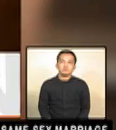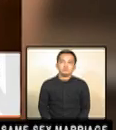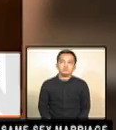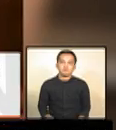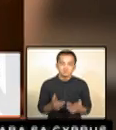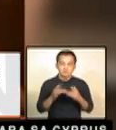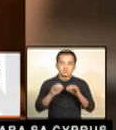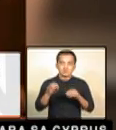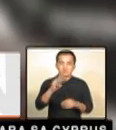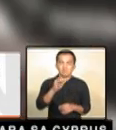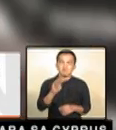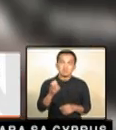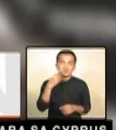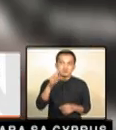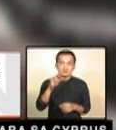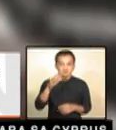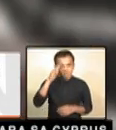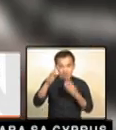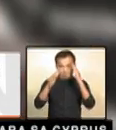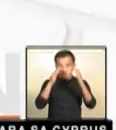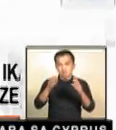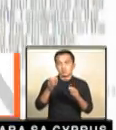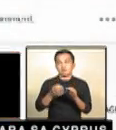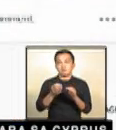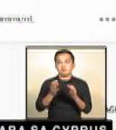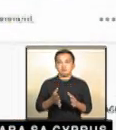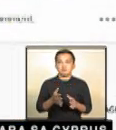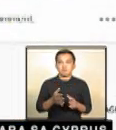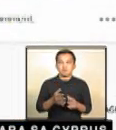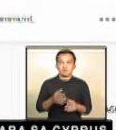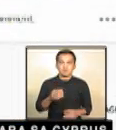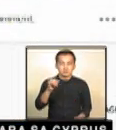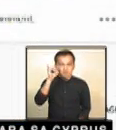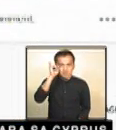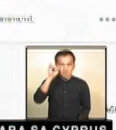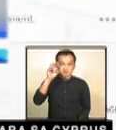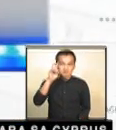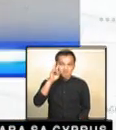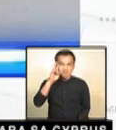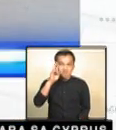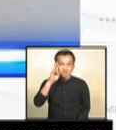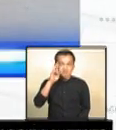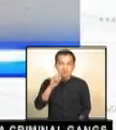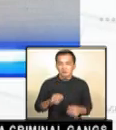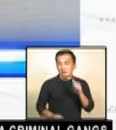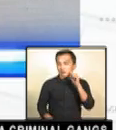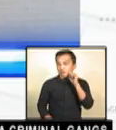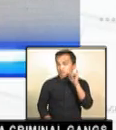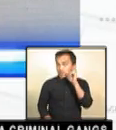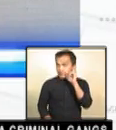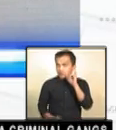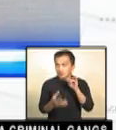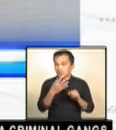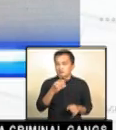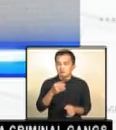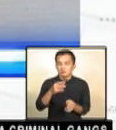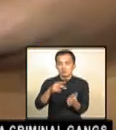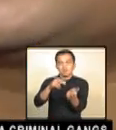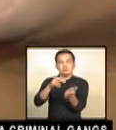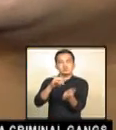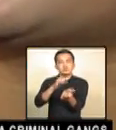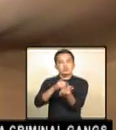Nagkalat pa mga memes bilang pagsaludo sa mga interpreter na sina Isidro Villaflor, Ayolin Intano at JP